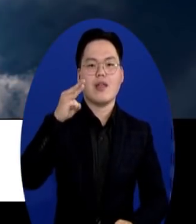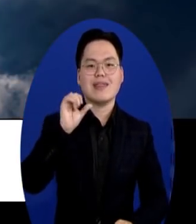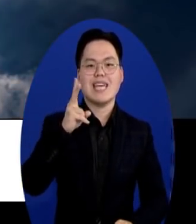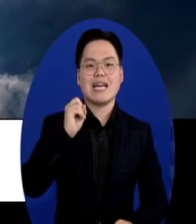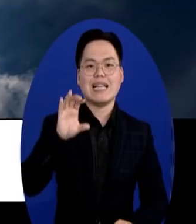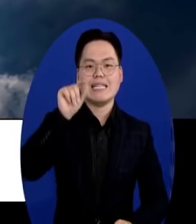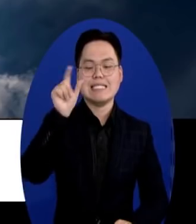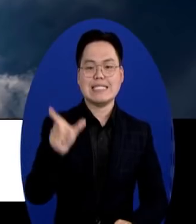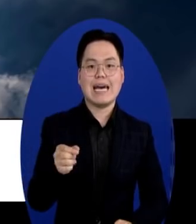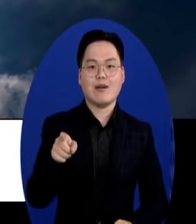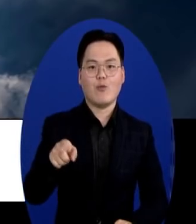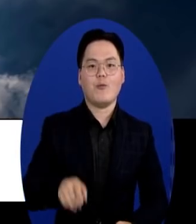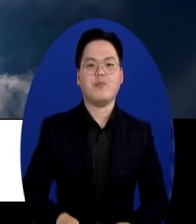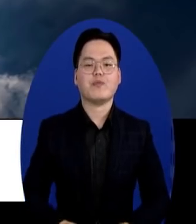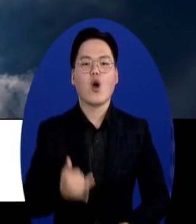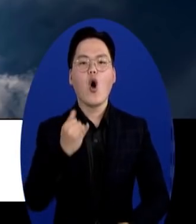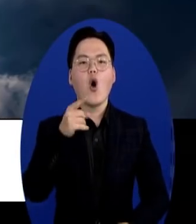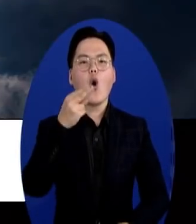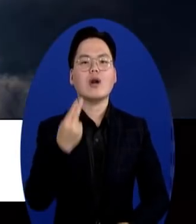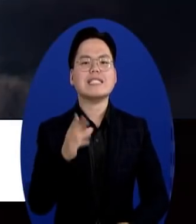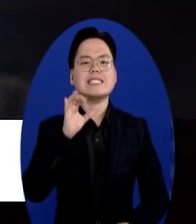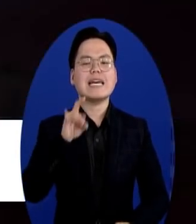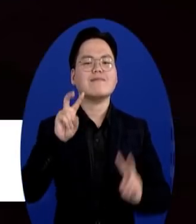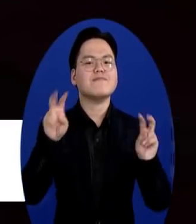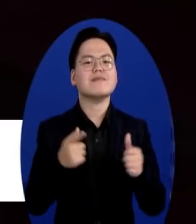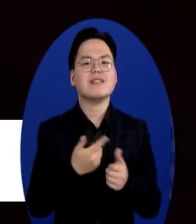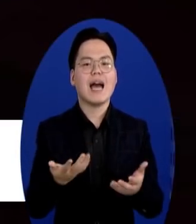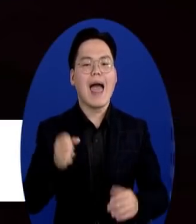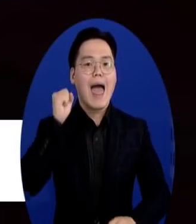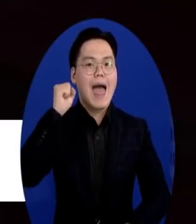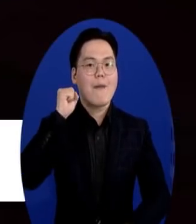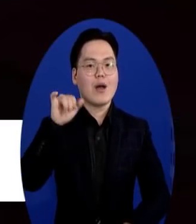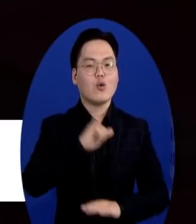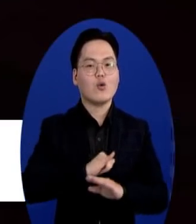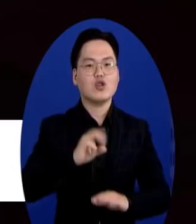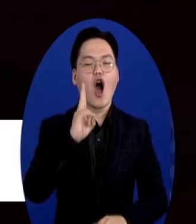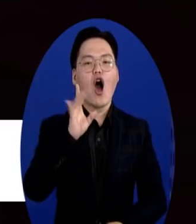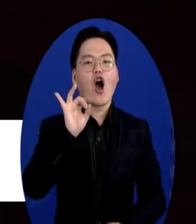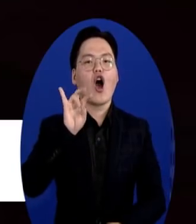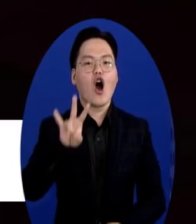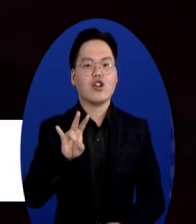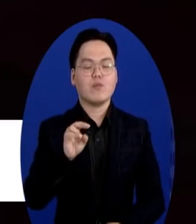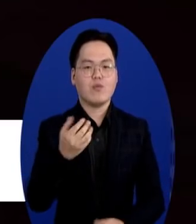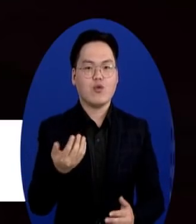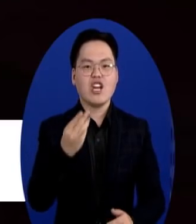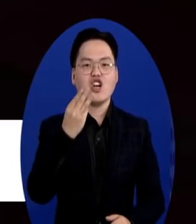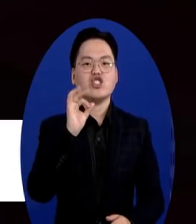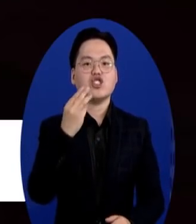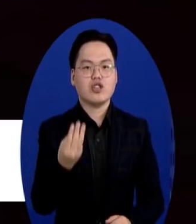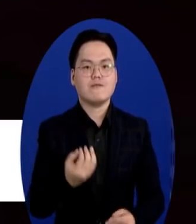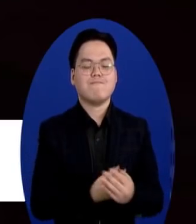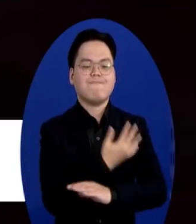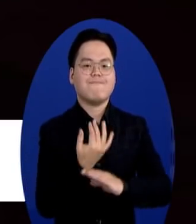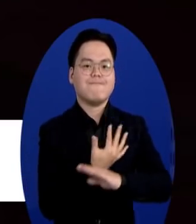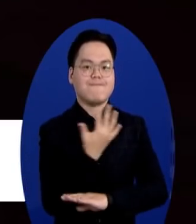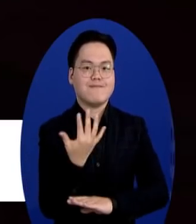сар гэдэг. Харин яагаад ургацын сар хэмээн нэрлэх болсон нь Америкчууд Corn буюу төрөл бүрийн шош ихээр тариалж ургац